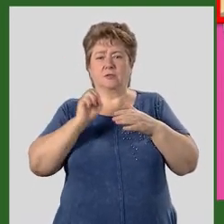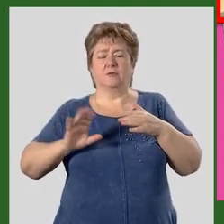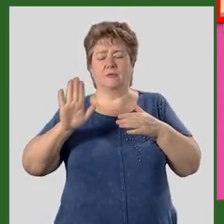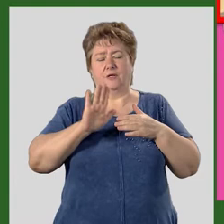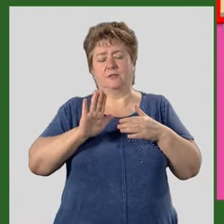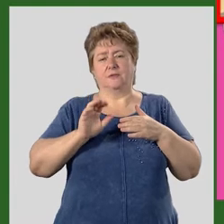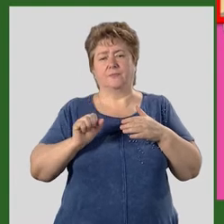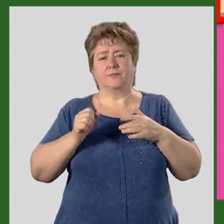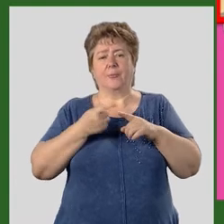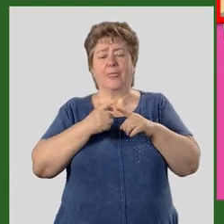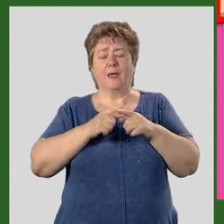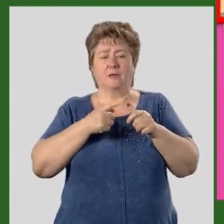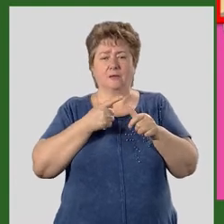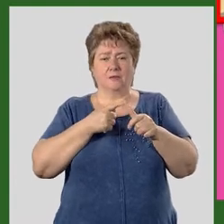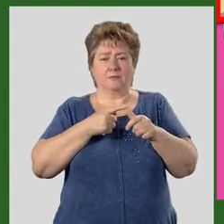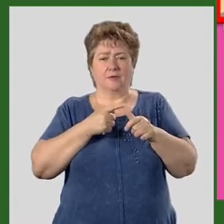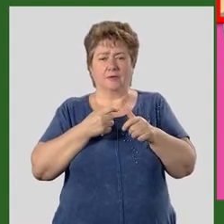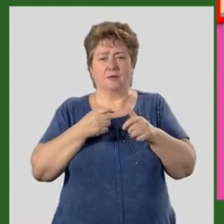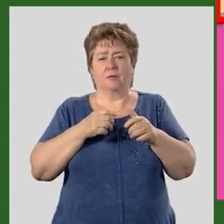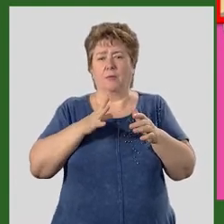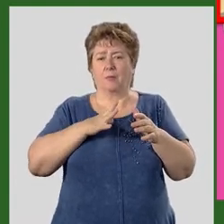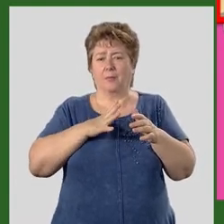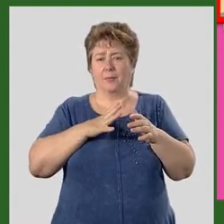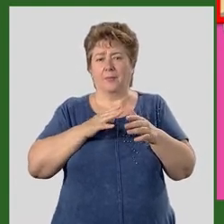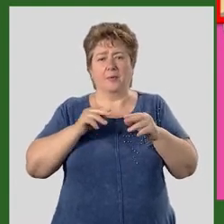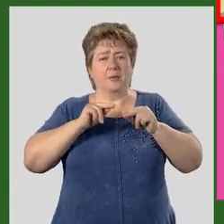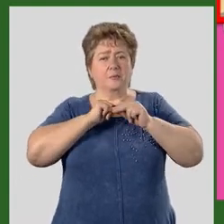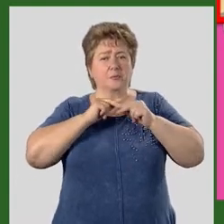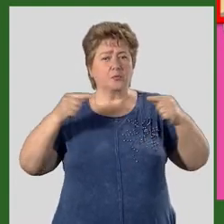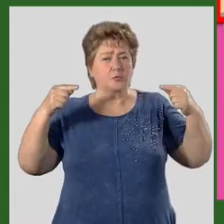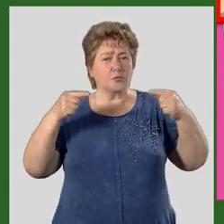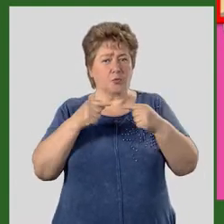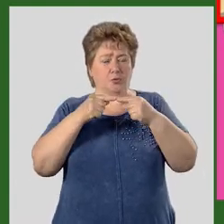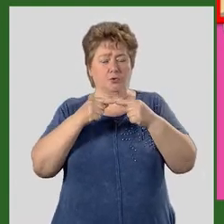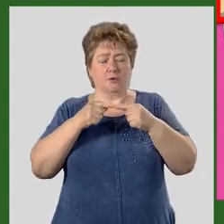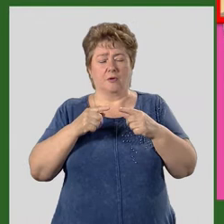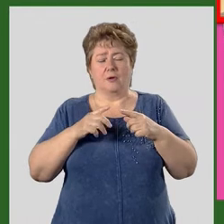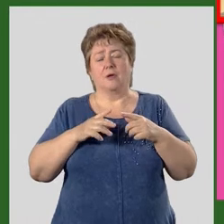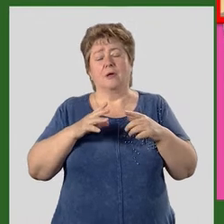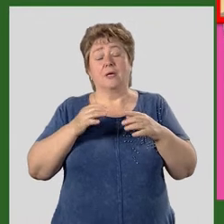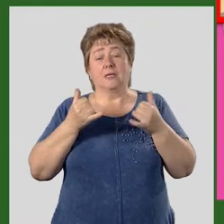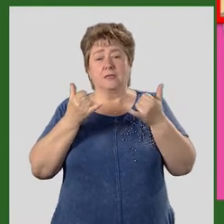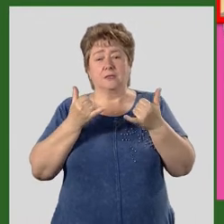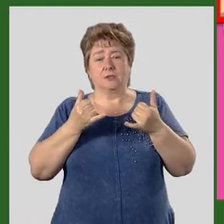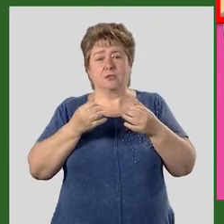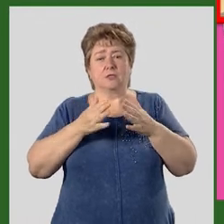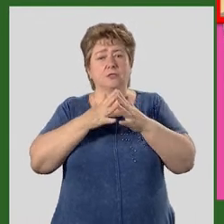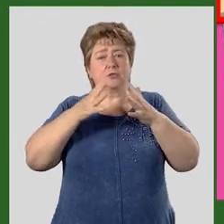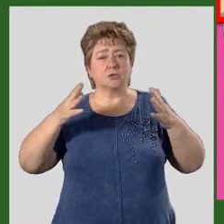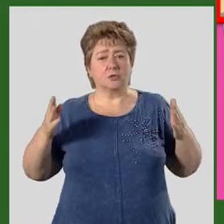Евразии. Это название оказалось исключительно удачным, и им сейчас